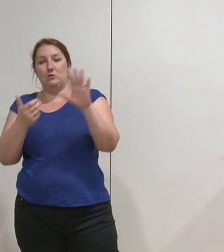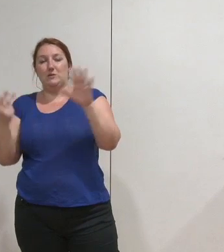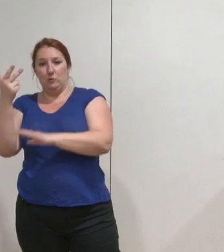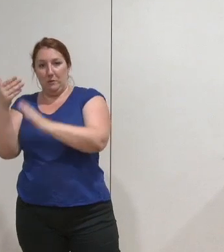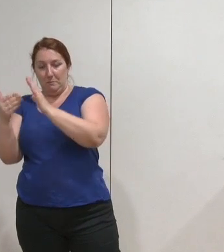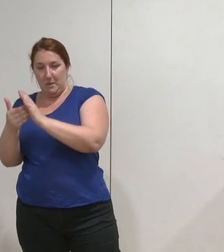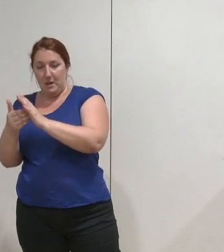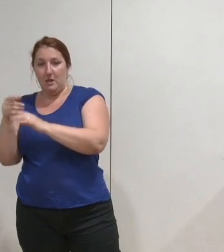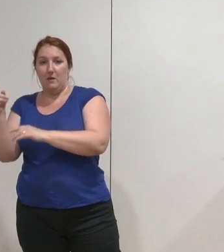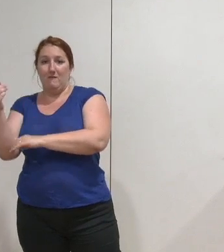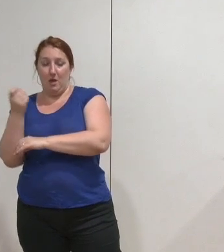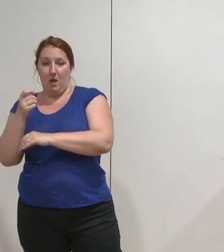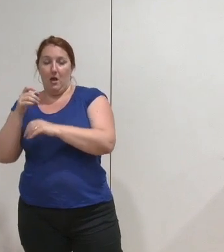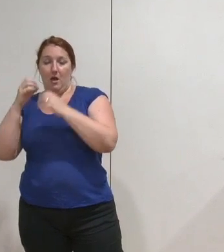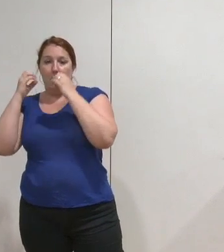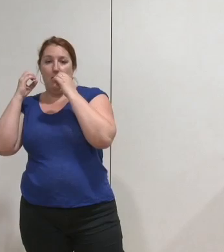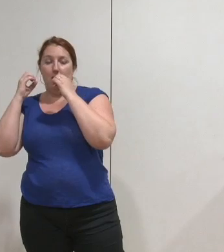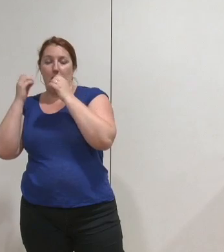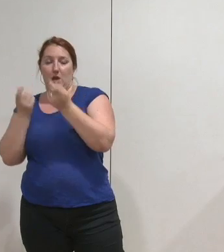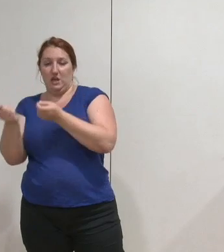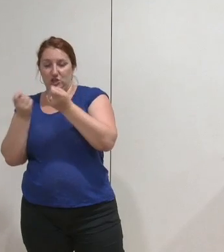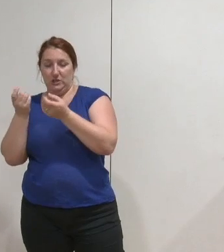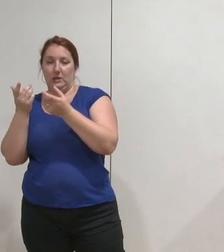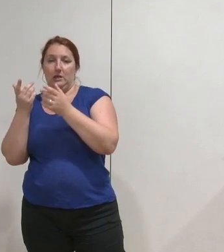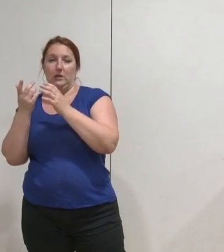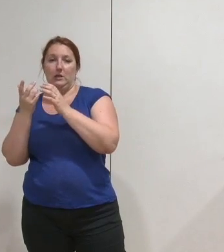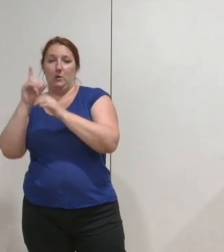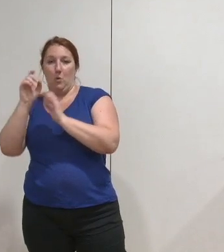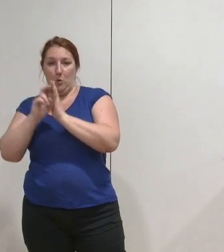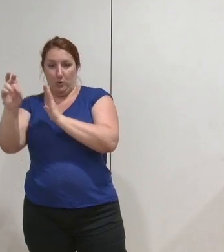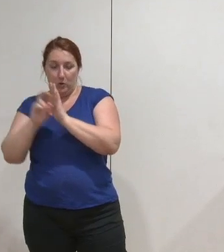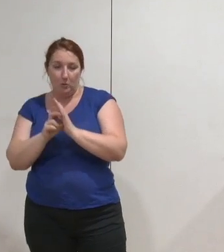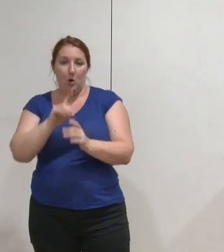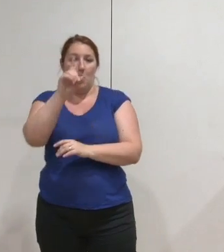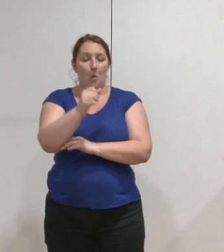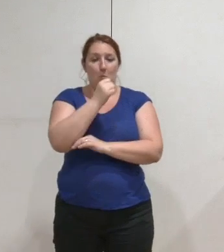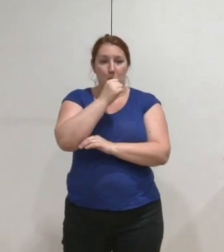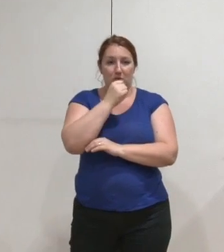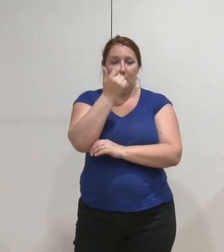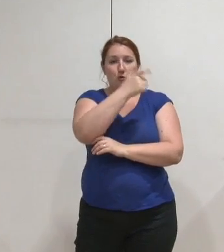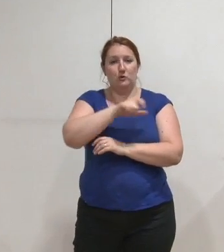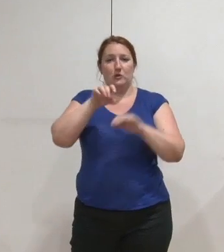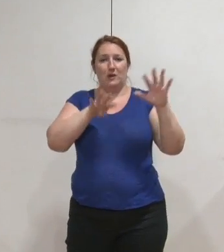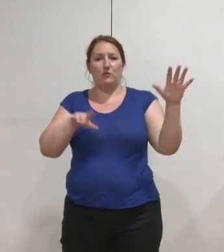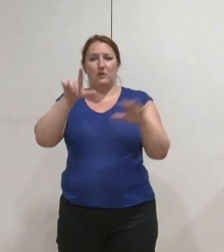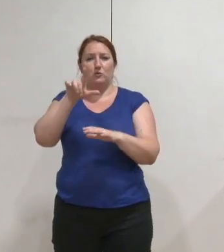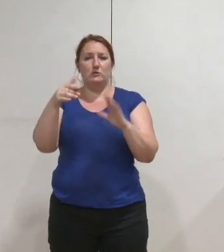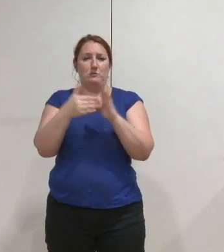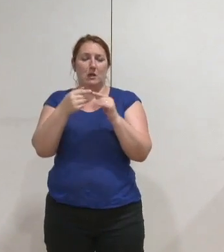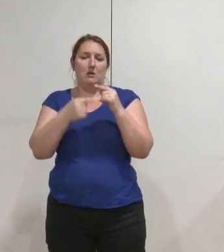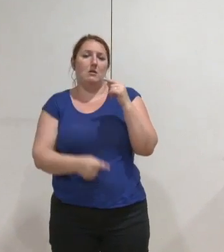ce qui concerne la régie de l'eau potable il y avait un déficit de fonctionnement de 292000 à ces